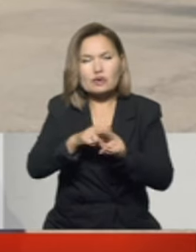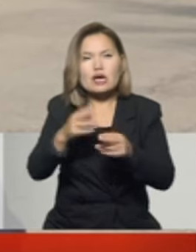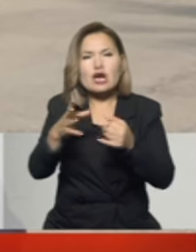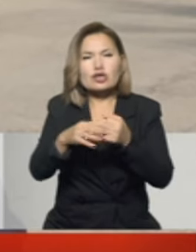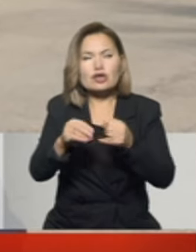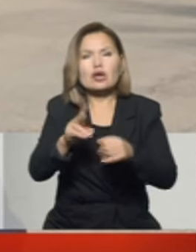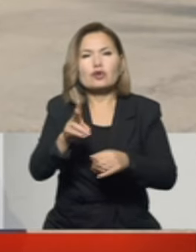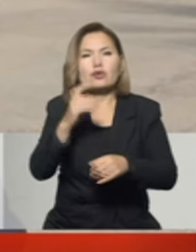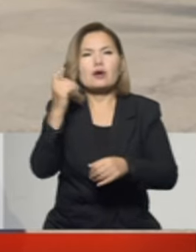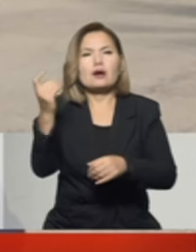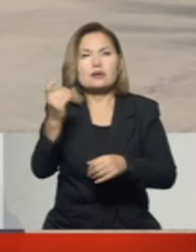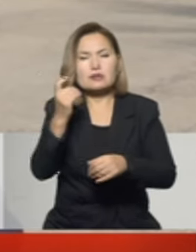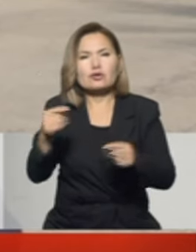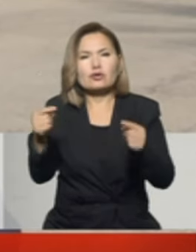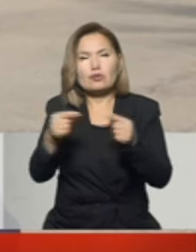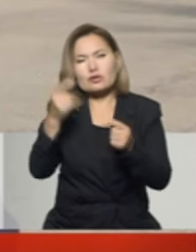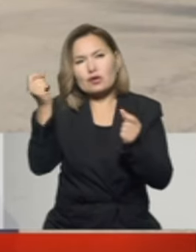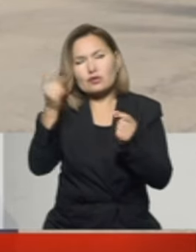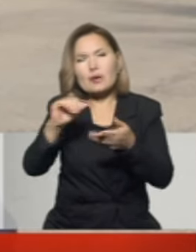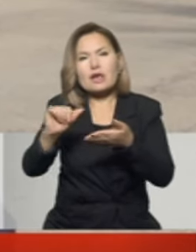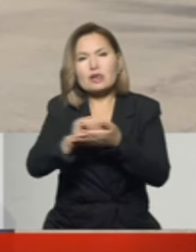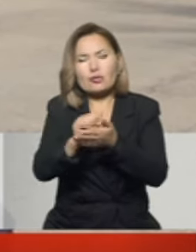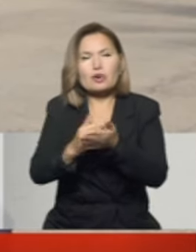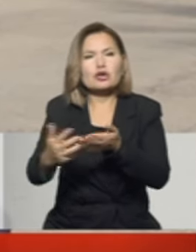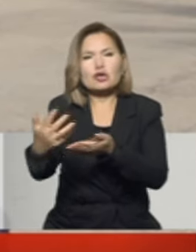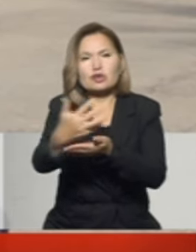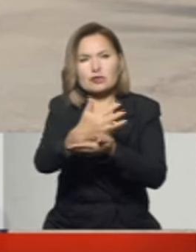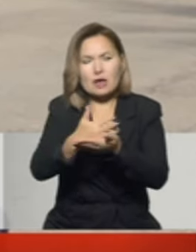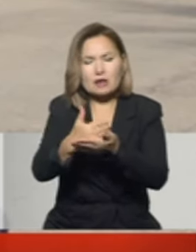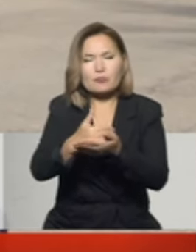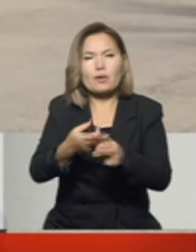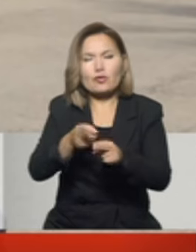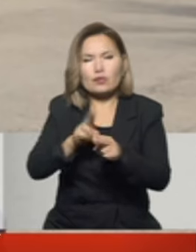учаскесінің байланысты құжаттар жинақталып